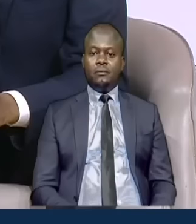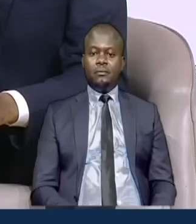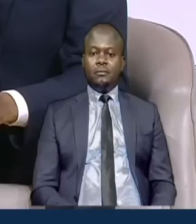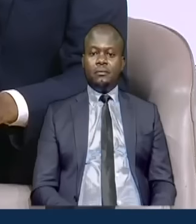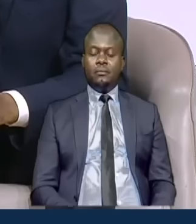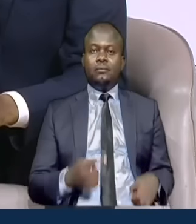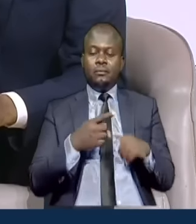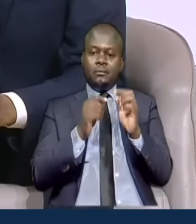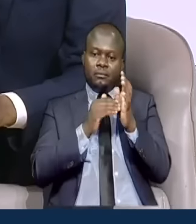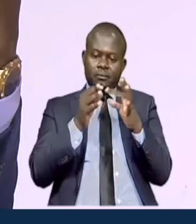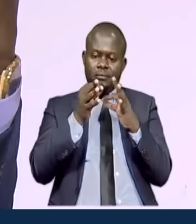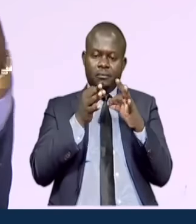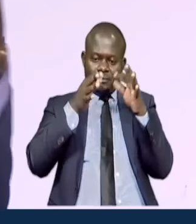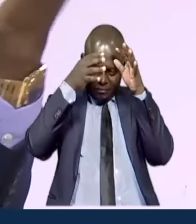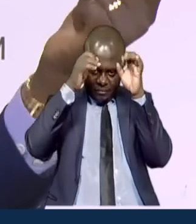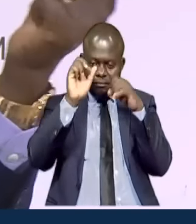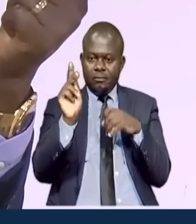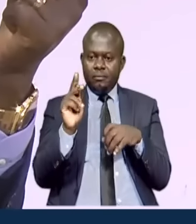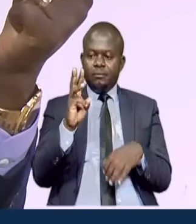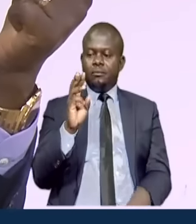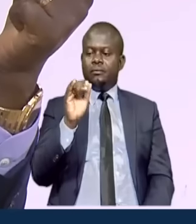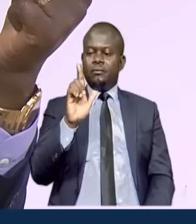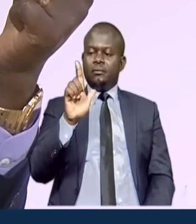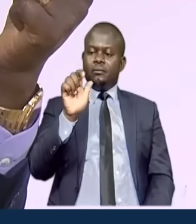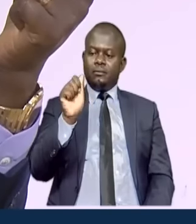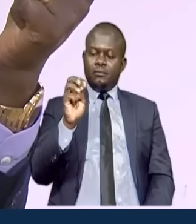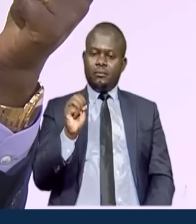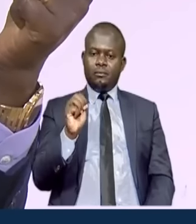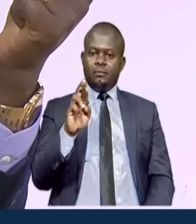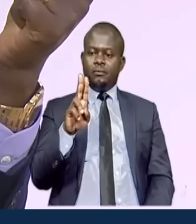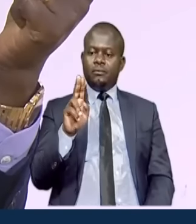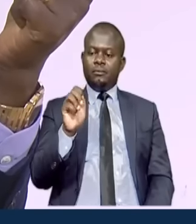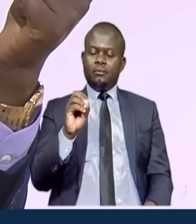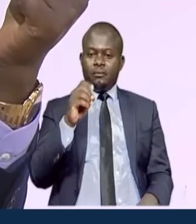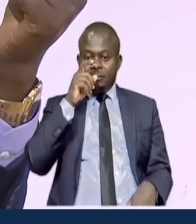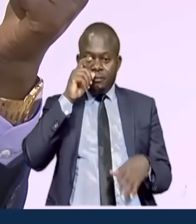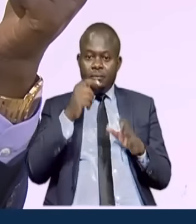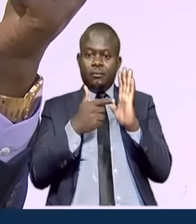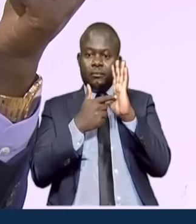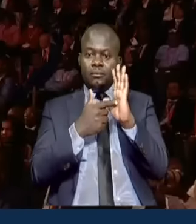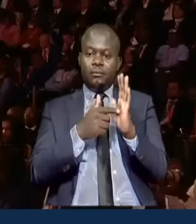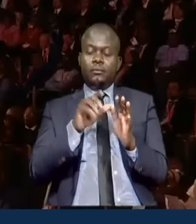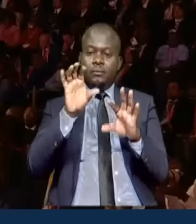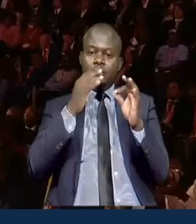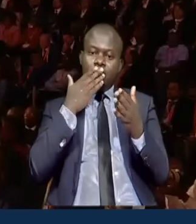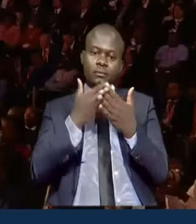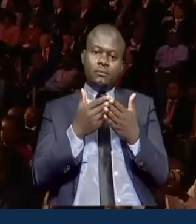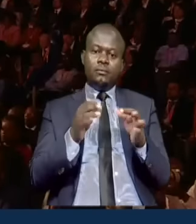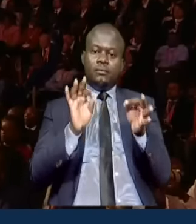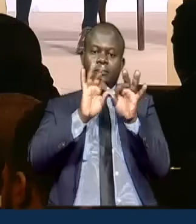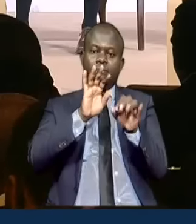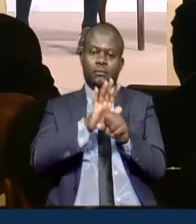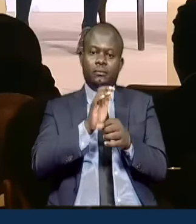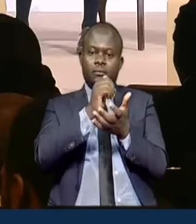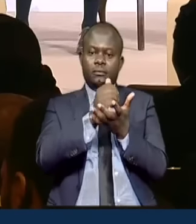ibi kandi byanashimangiwe na Perezida wa Kenya William Ruto wagaragaje ko amahitamo akwiye ari yakenewe mu miyoborere nyafurika nga kimwe byafasha